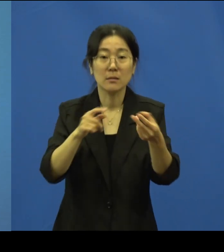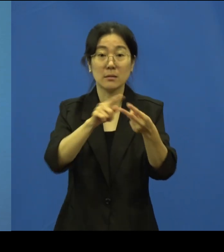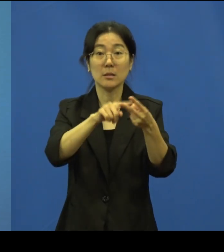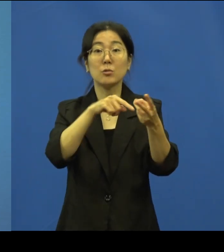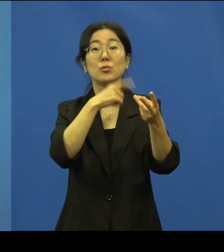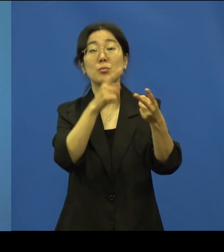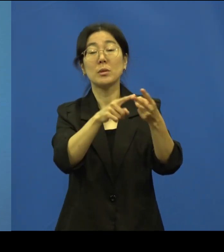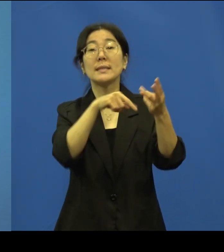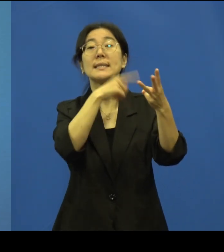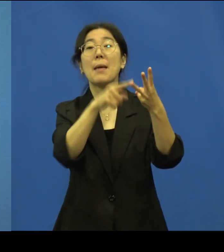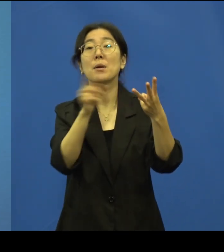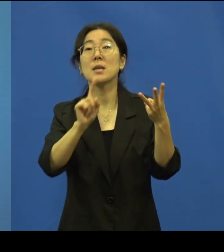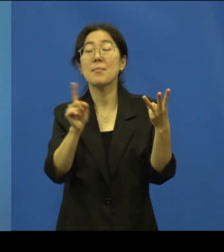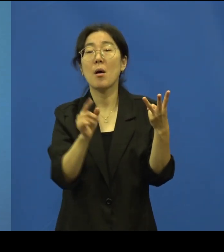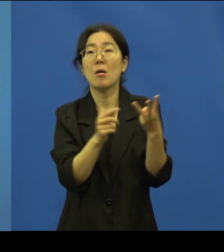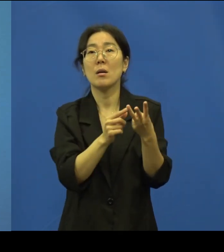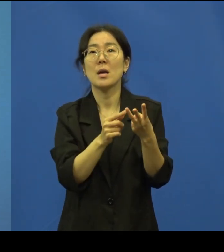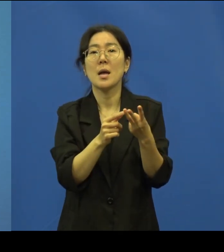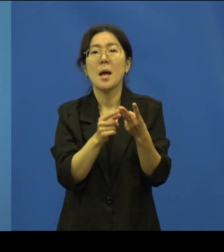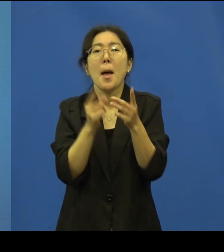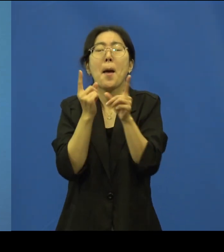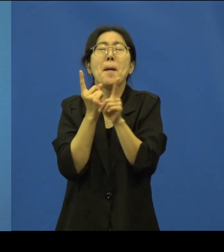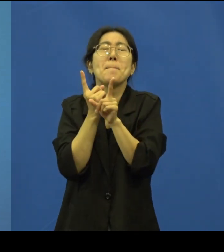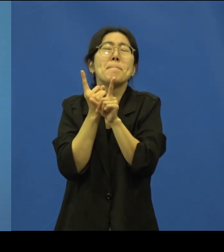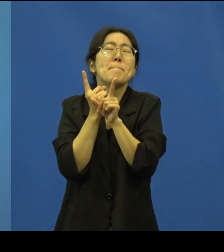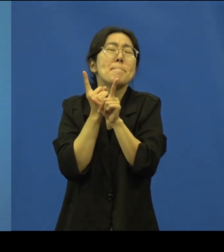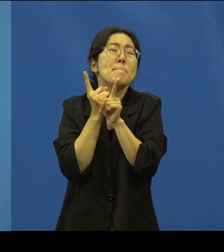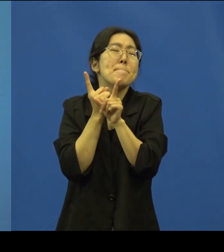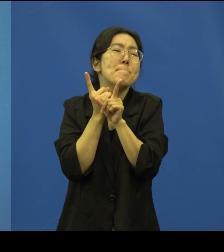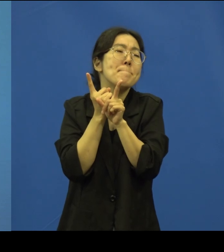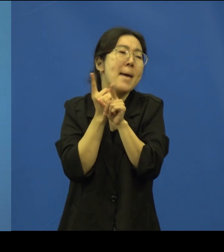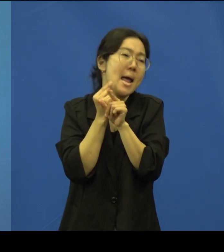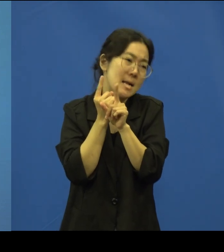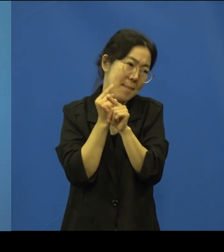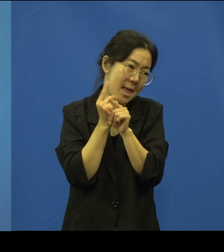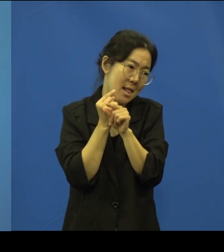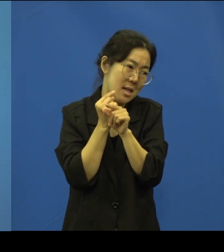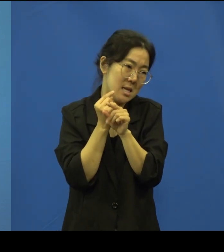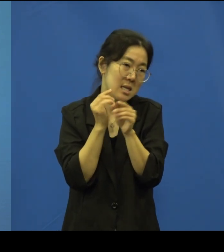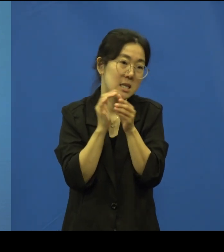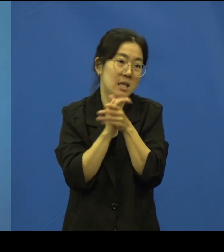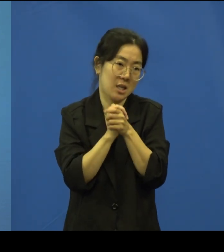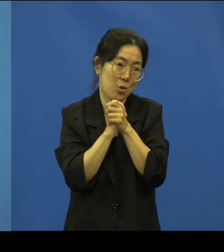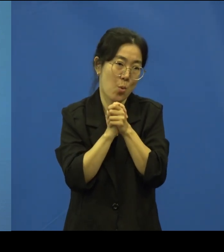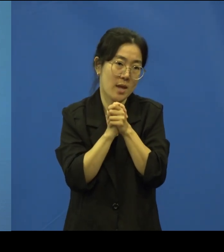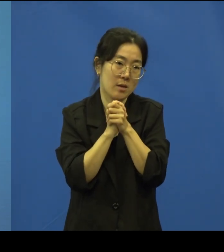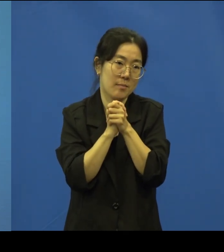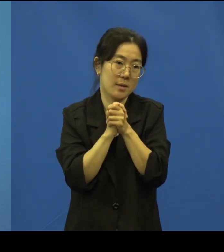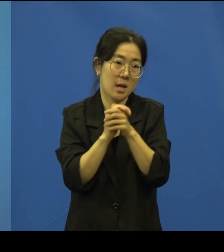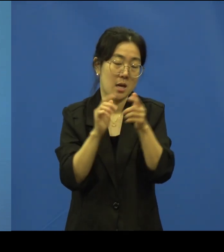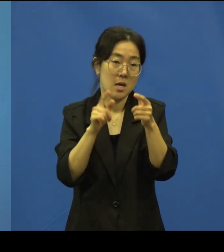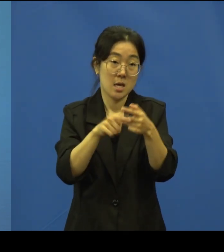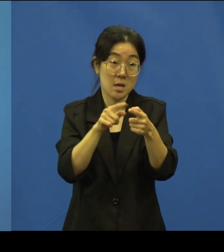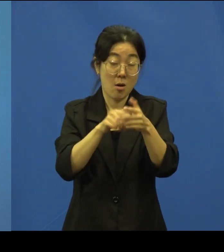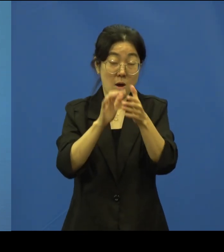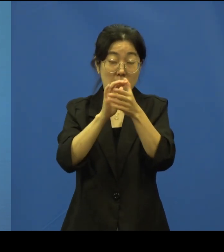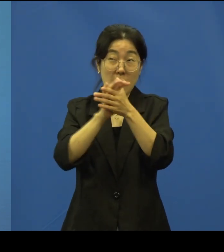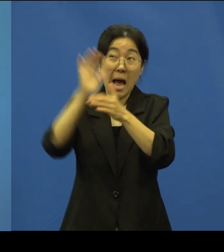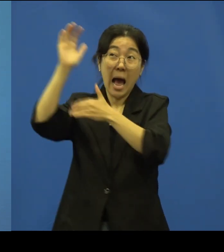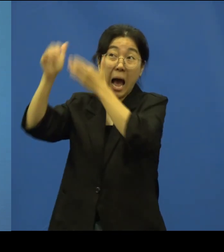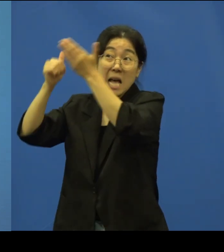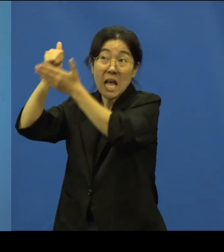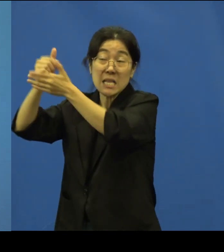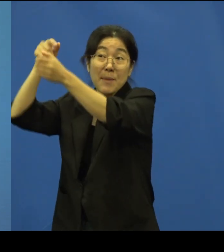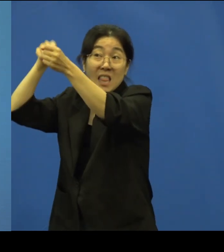세 번째는 그거를 매일 기도하는 거예요. 매일 기도하는 것이에요. 저는